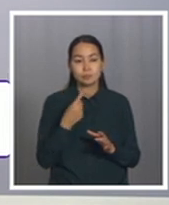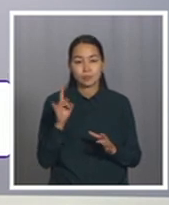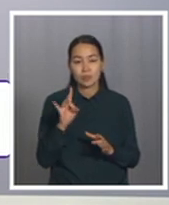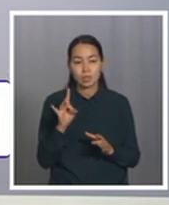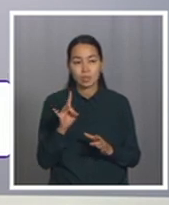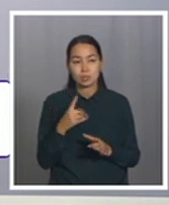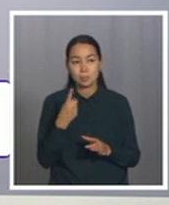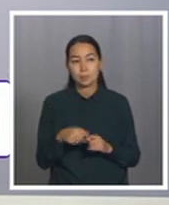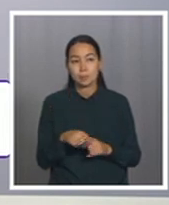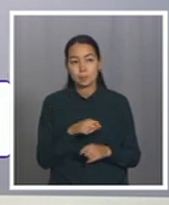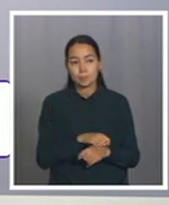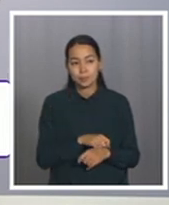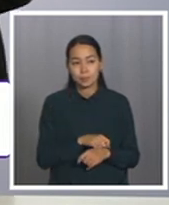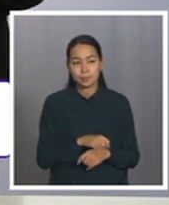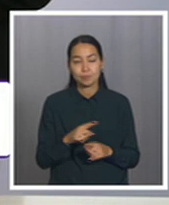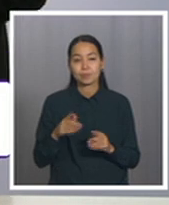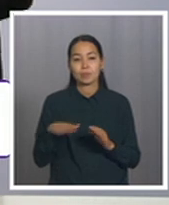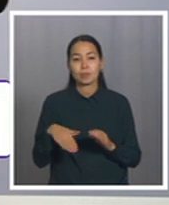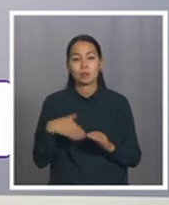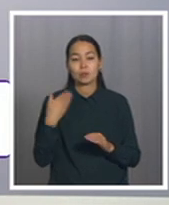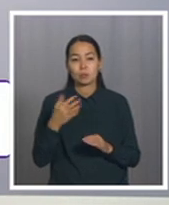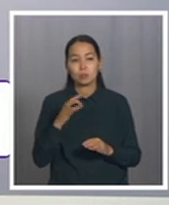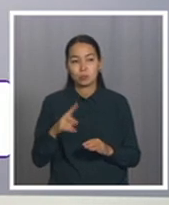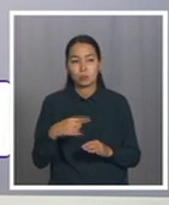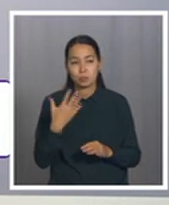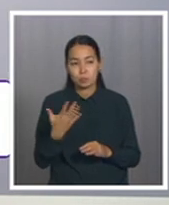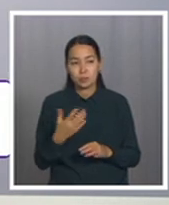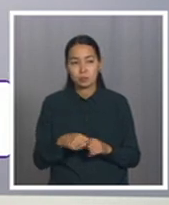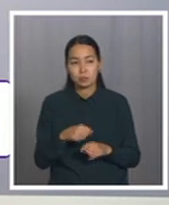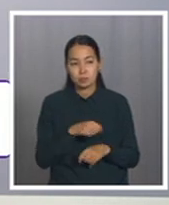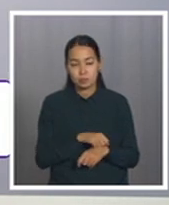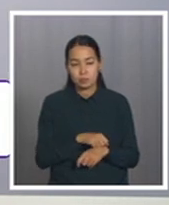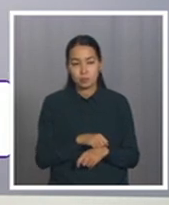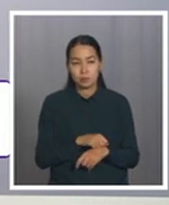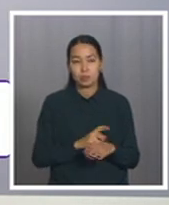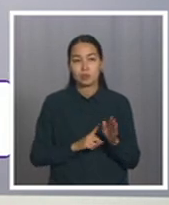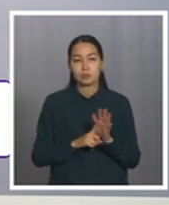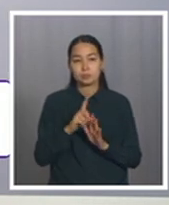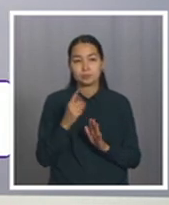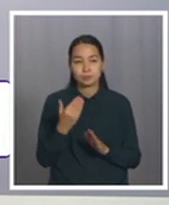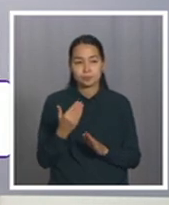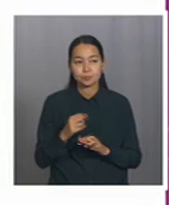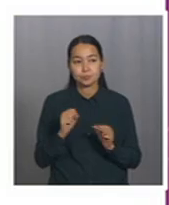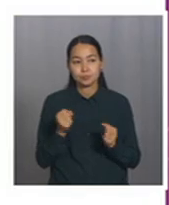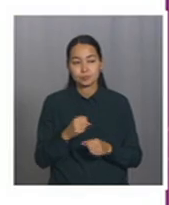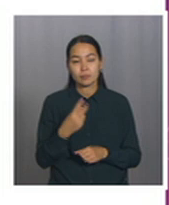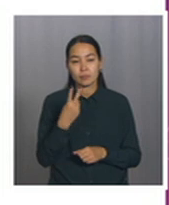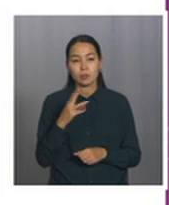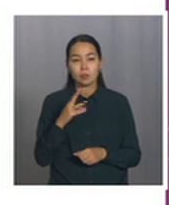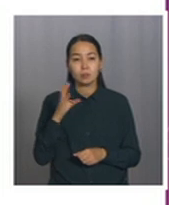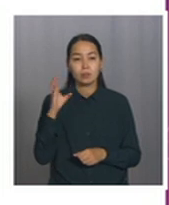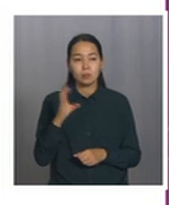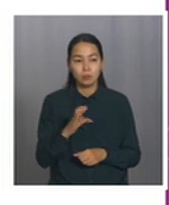метр, кейінгі радиусы 0,5 метр, және бастапқы сызықтық жылдамдықтың мәні 2 метр бөлінген